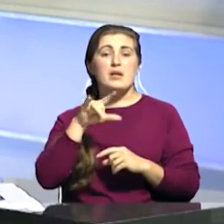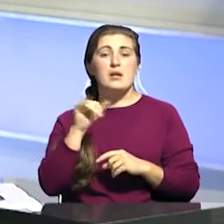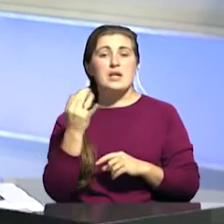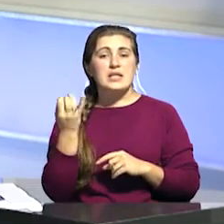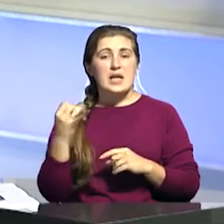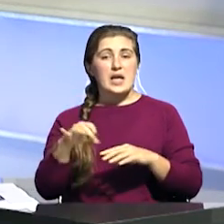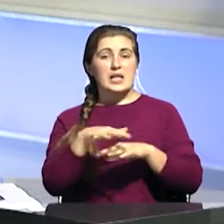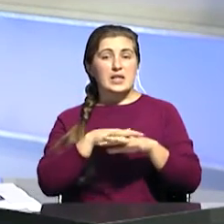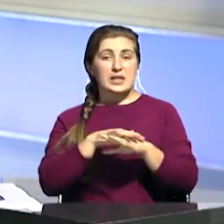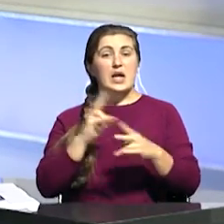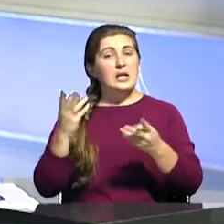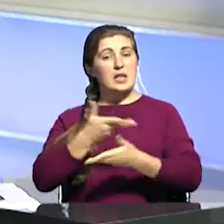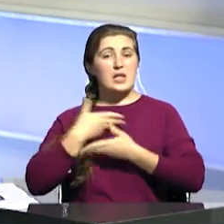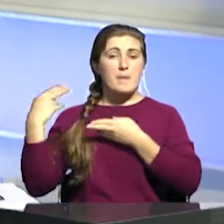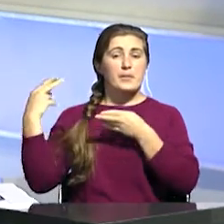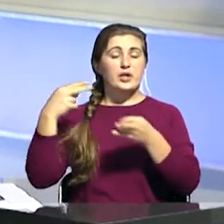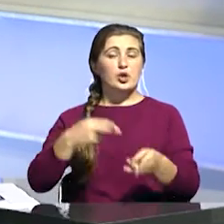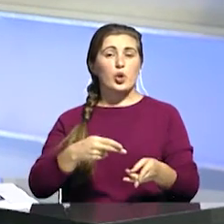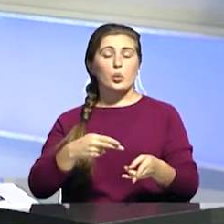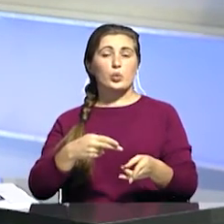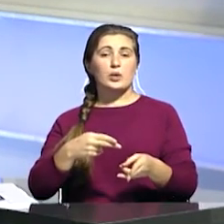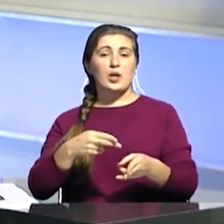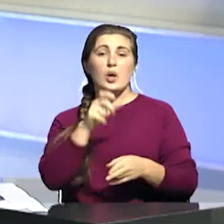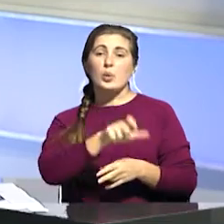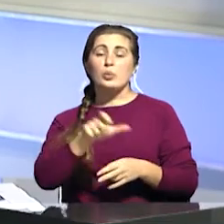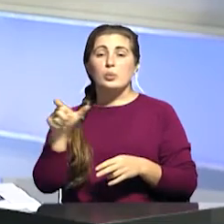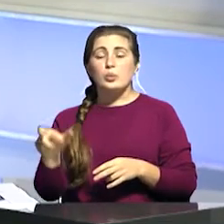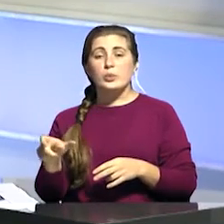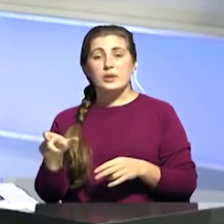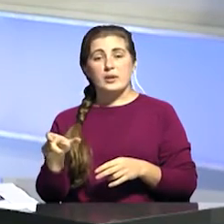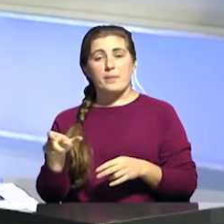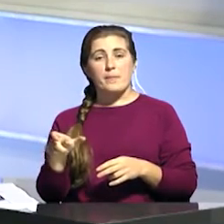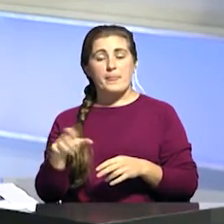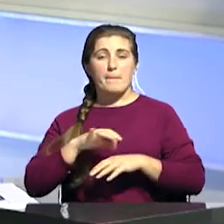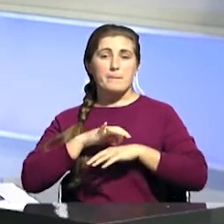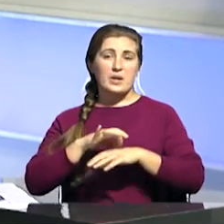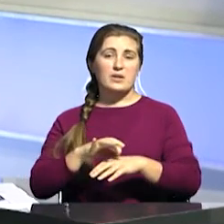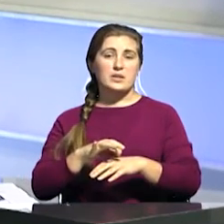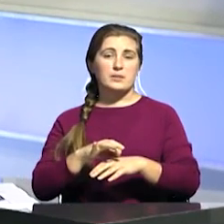К нам приезжают люди провести